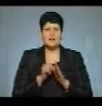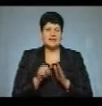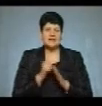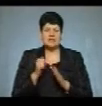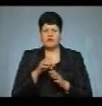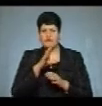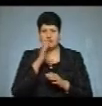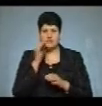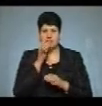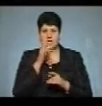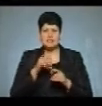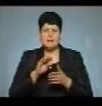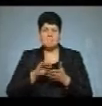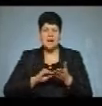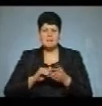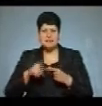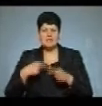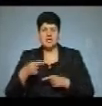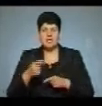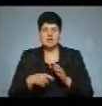переписали через Донецьк. Була на комісії